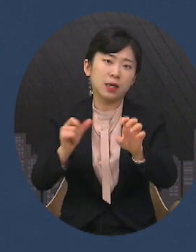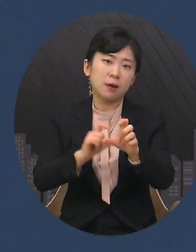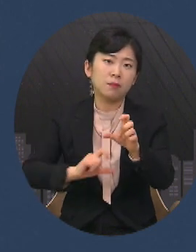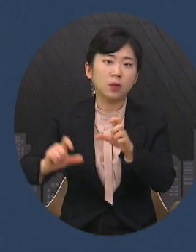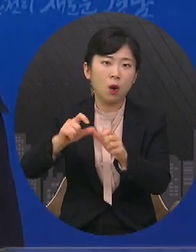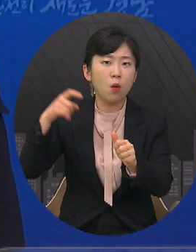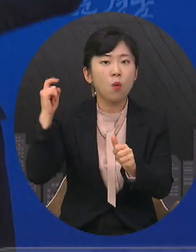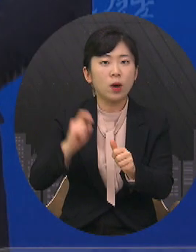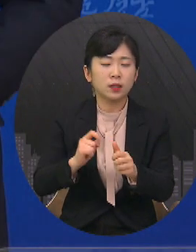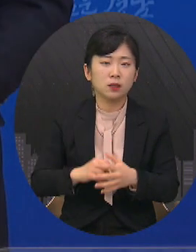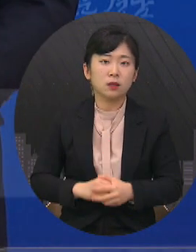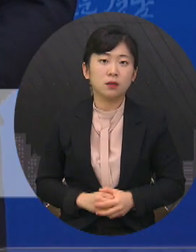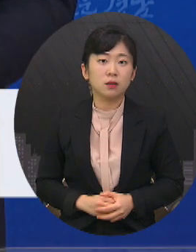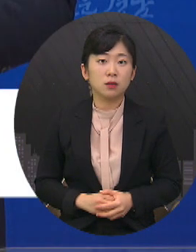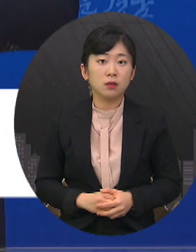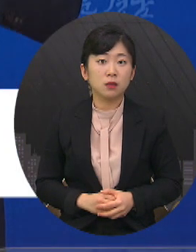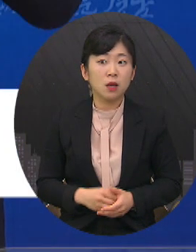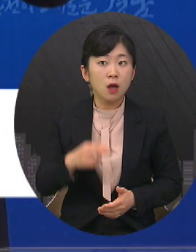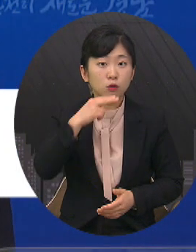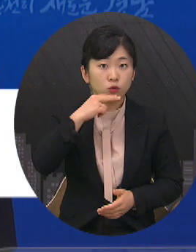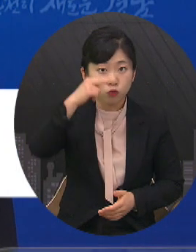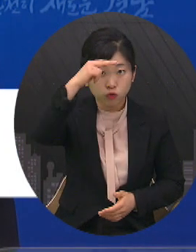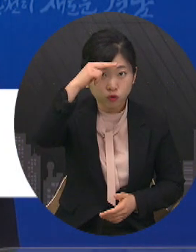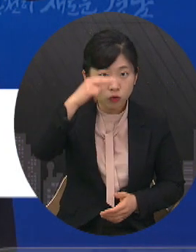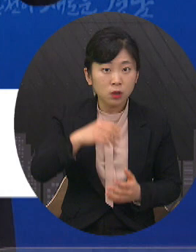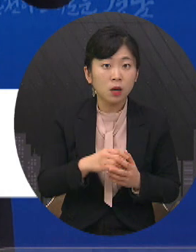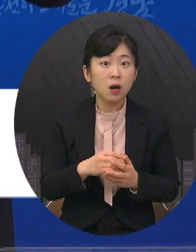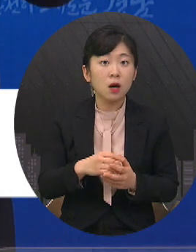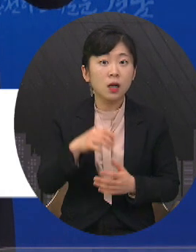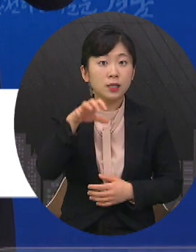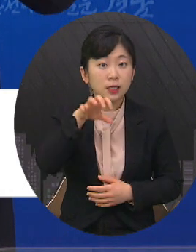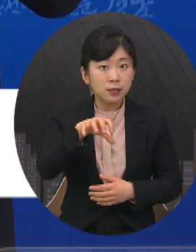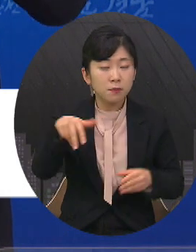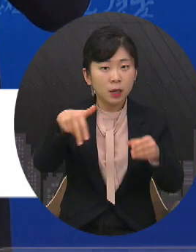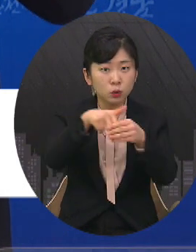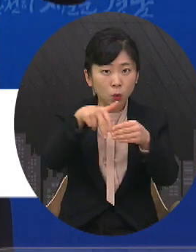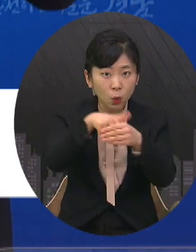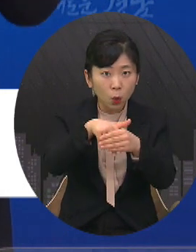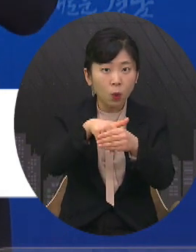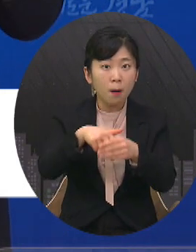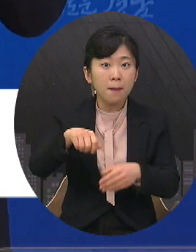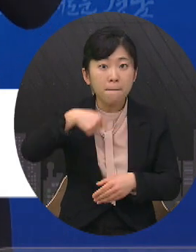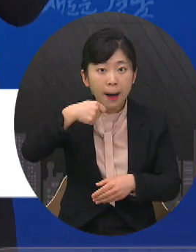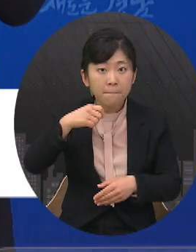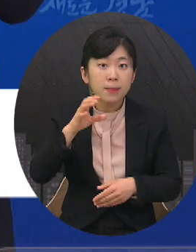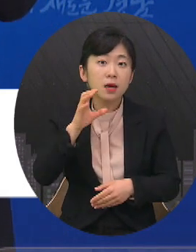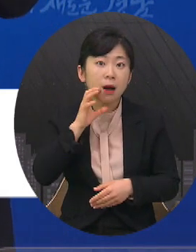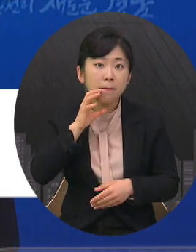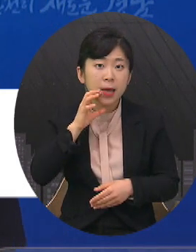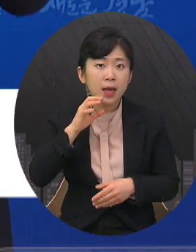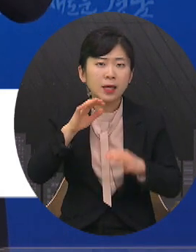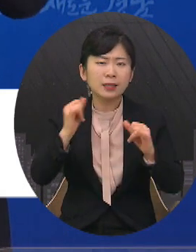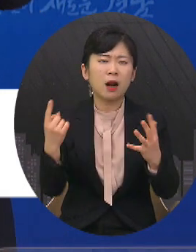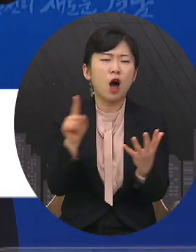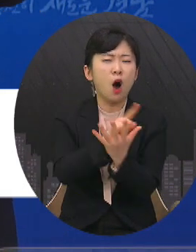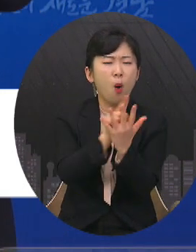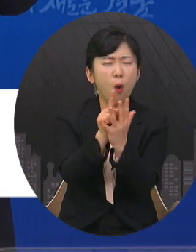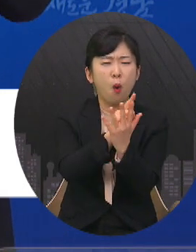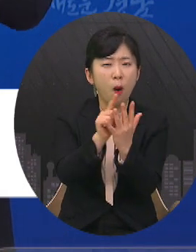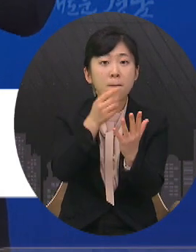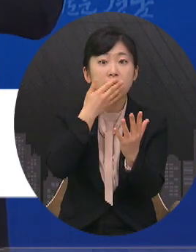있습니다 용 시설 종교시설 식당 카페 경 다중이용시설 관리와 아 그래서